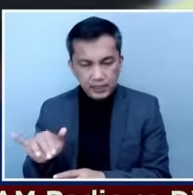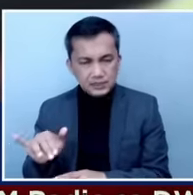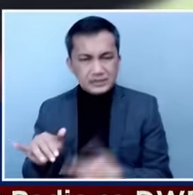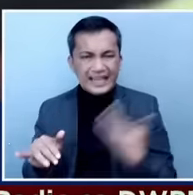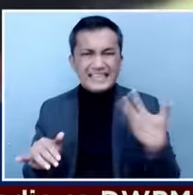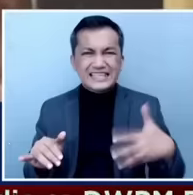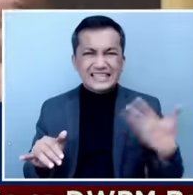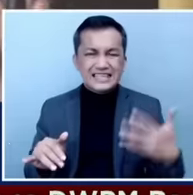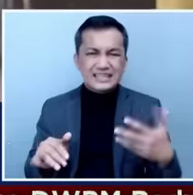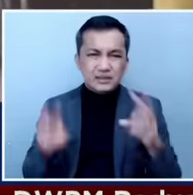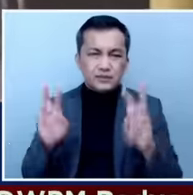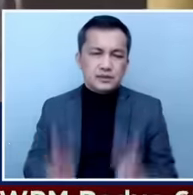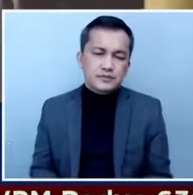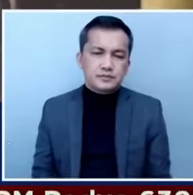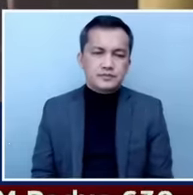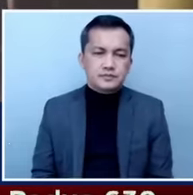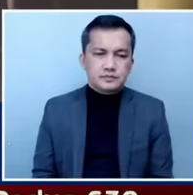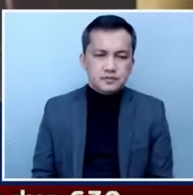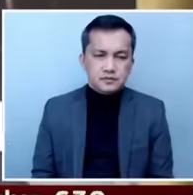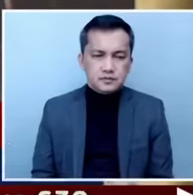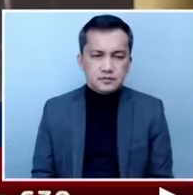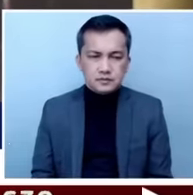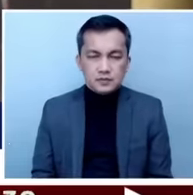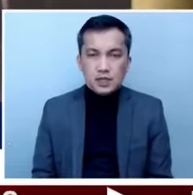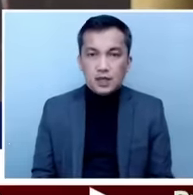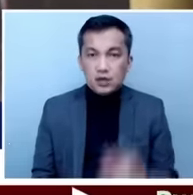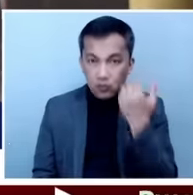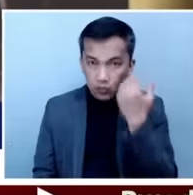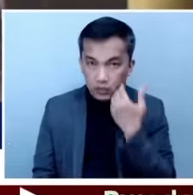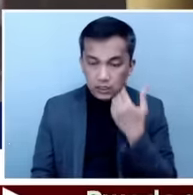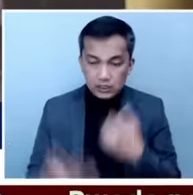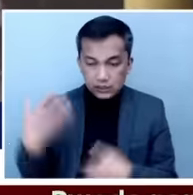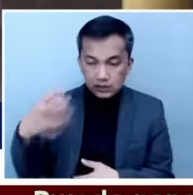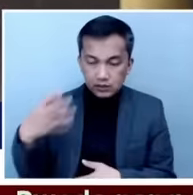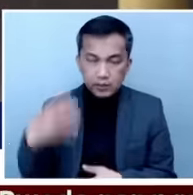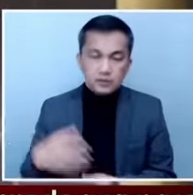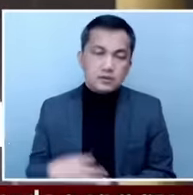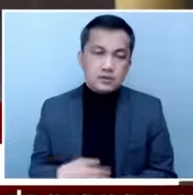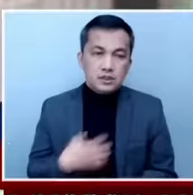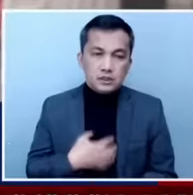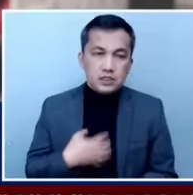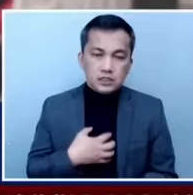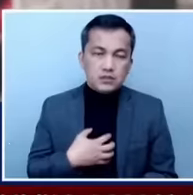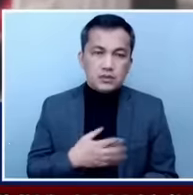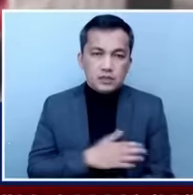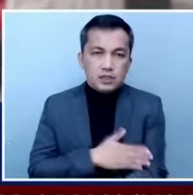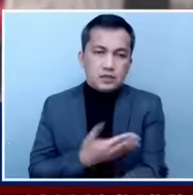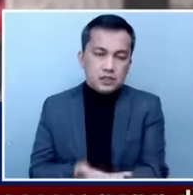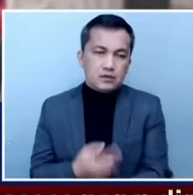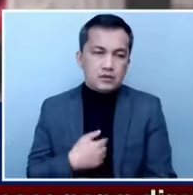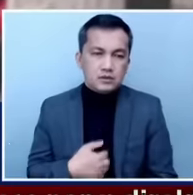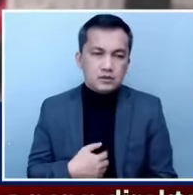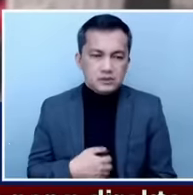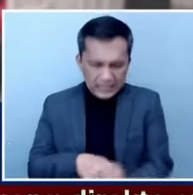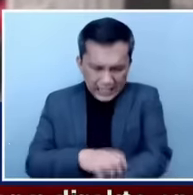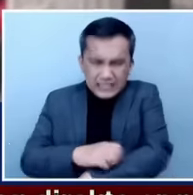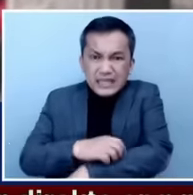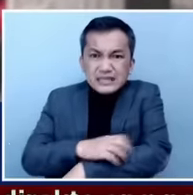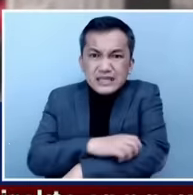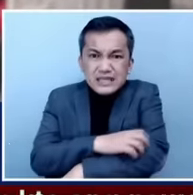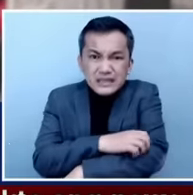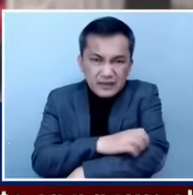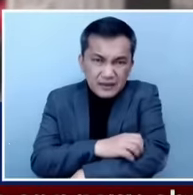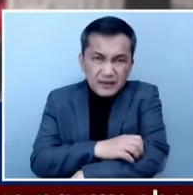ng panahon. Kulang ang electric fan. Nagre-reklamo po talaga yung anak ko. Yung mga rashes kasi nga